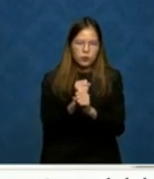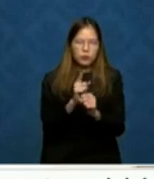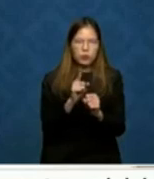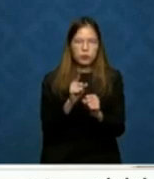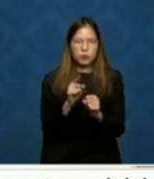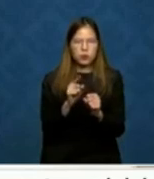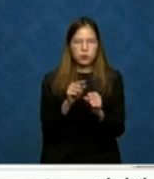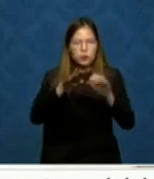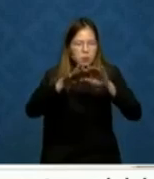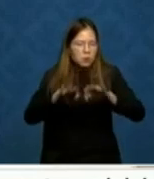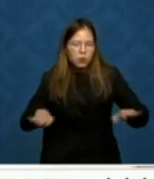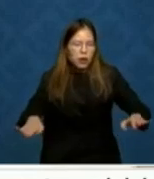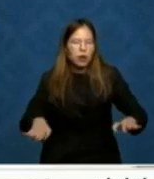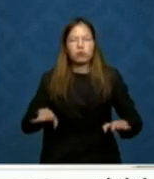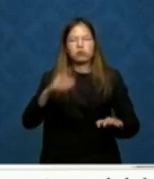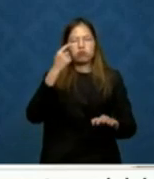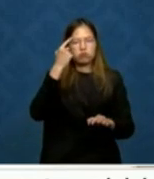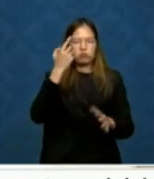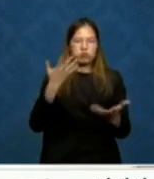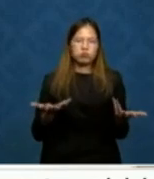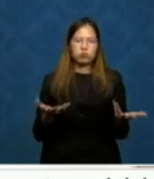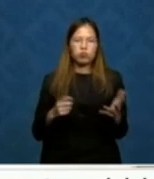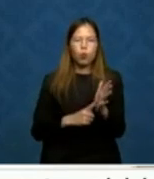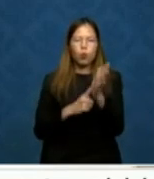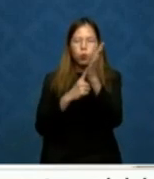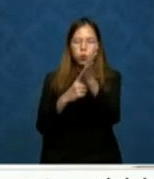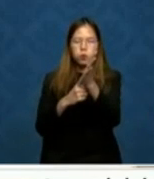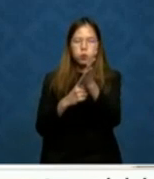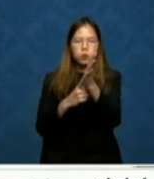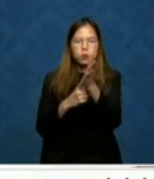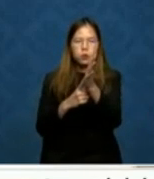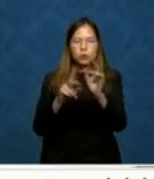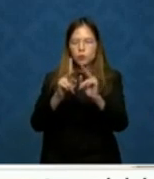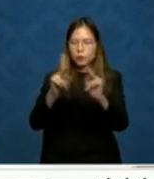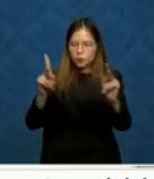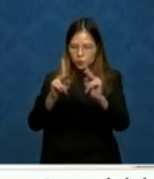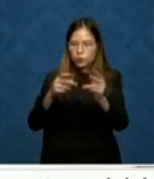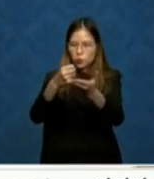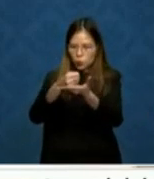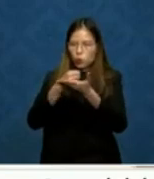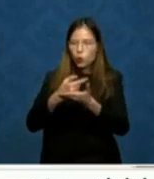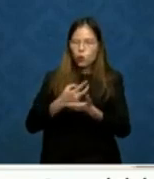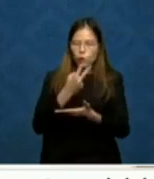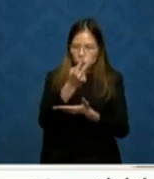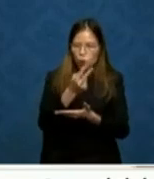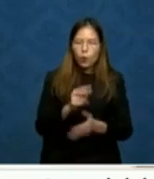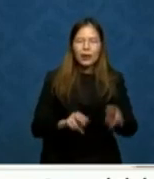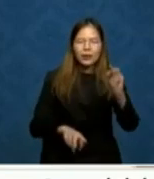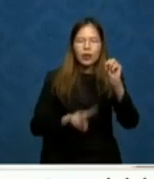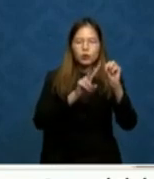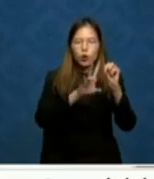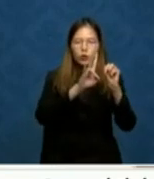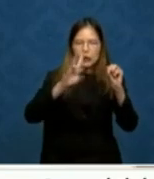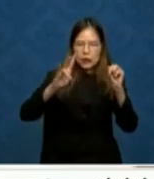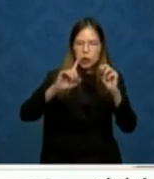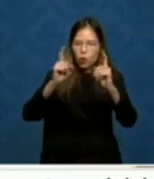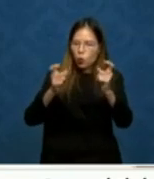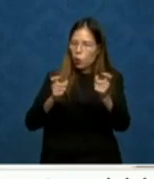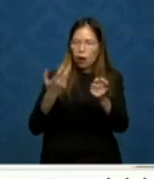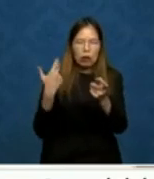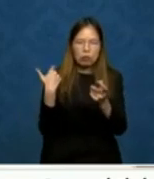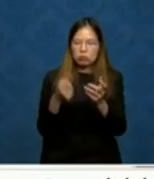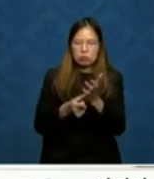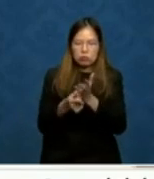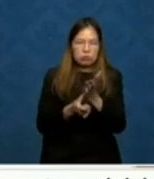ย่างยิ่งกับเด็กโดยไม่รู้ตัวผมยกตัวอย่างถามนะครับกรรมาธิการจะต้องช่วยผมดูเช่นมาตรา277วรรคท้ายที่ท่านไม่ได้เสนอ